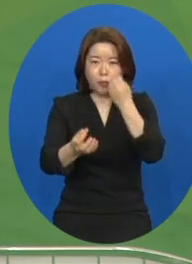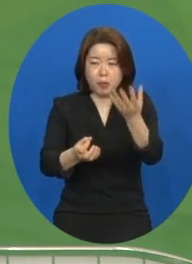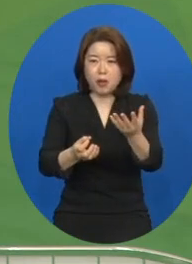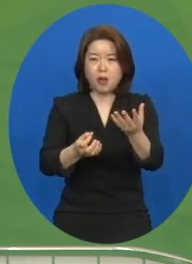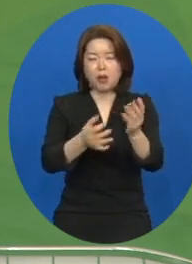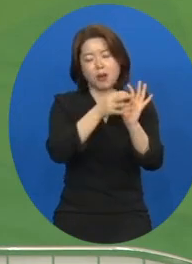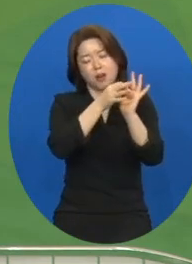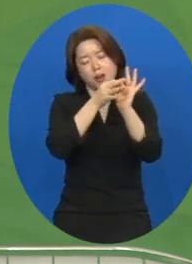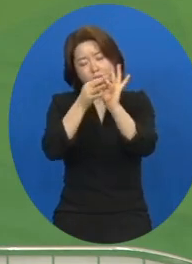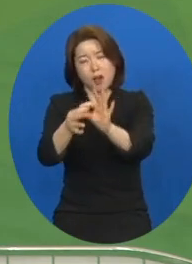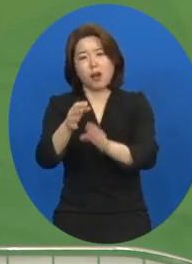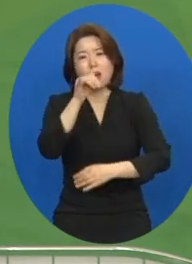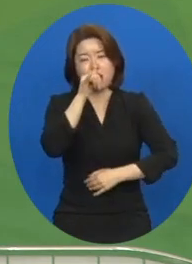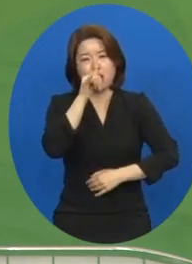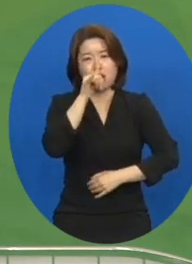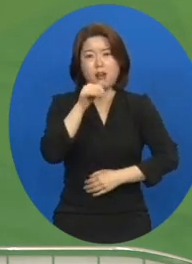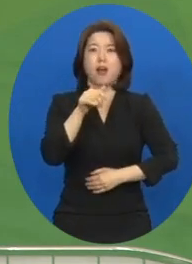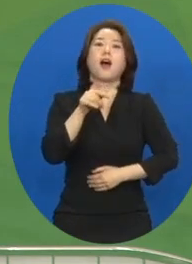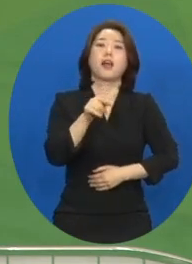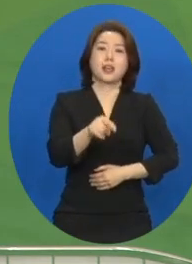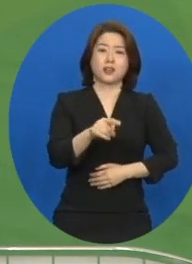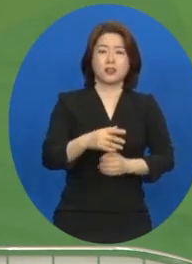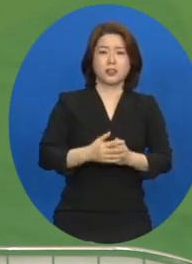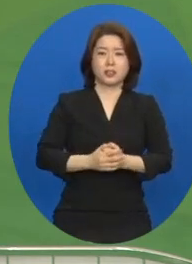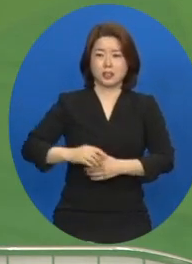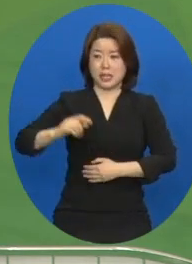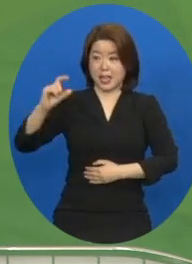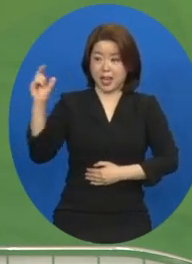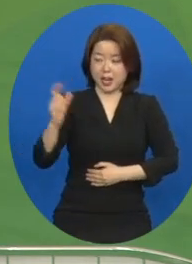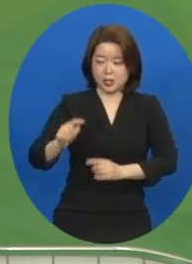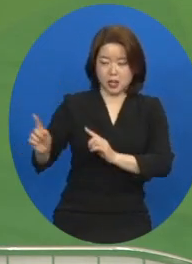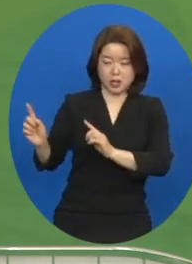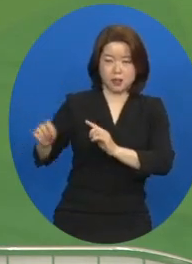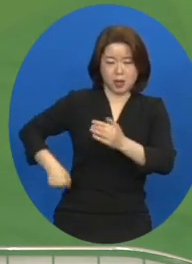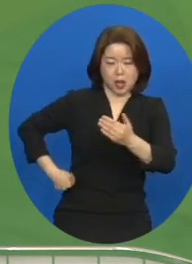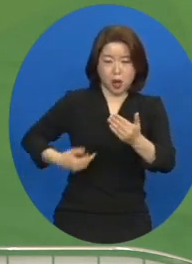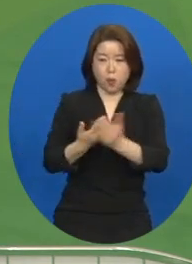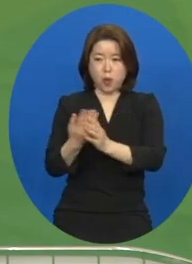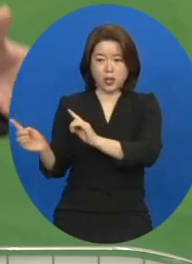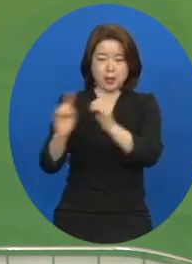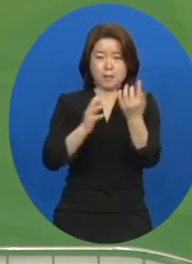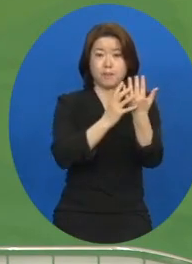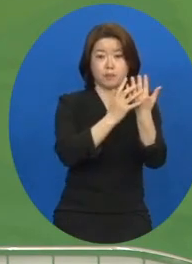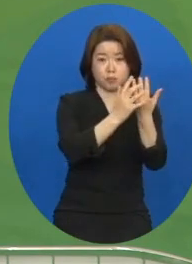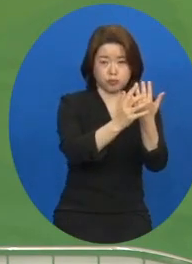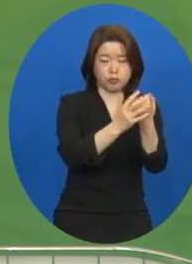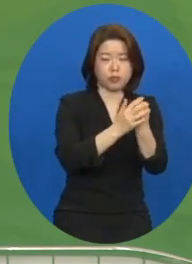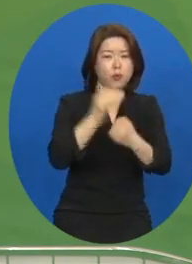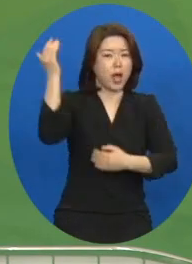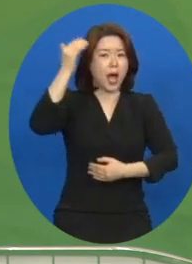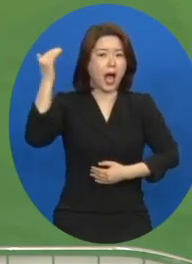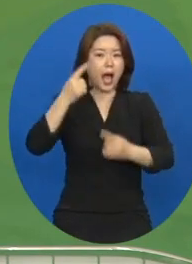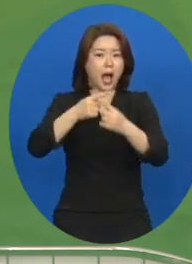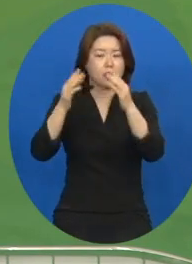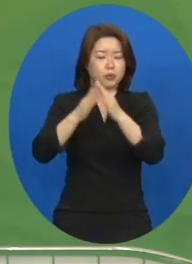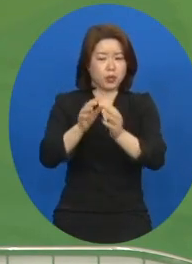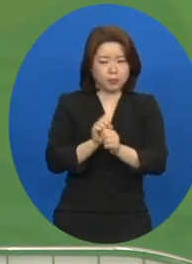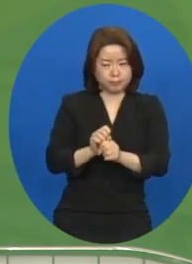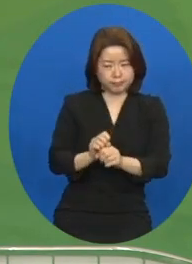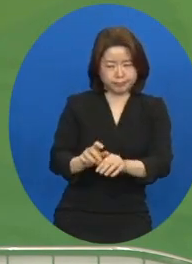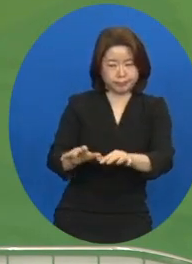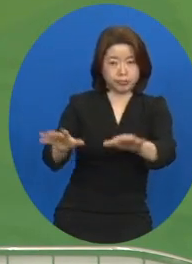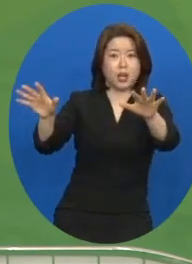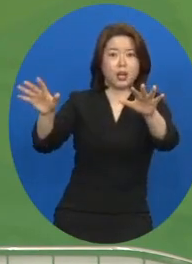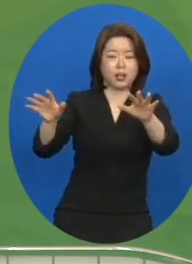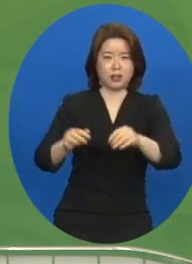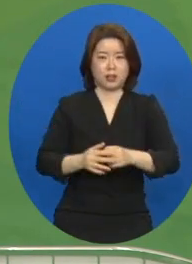계속되었고 이것이 강력한 회개 부흥으로 한국교회를 완전히 뒤집어 놓았습니다.